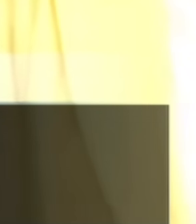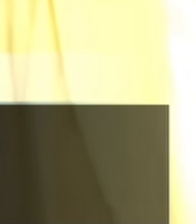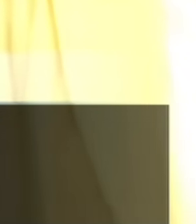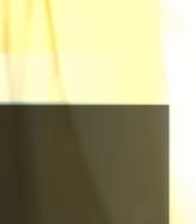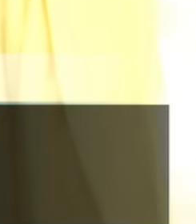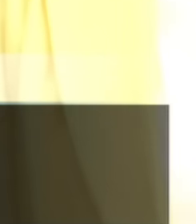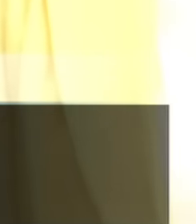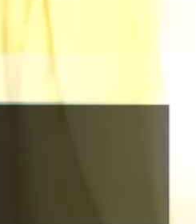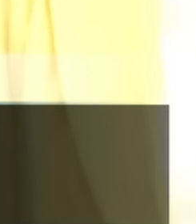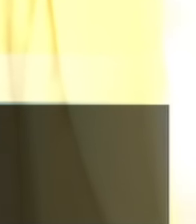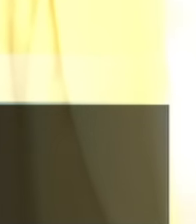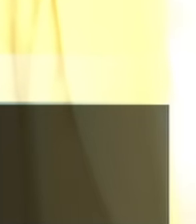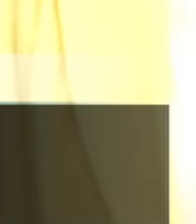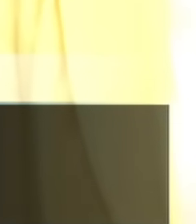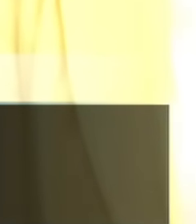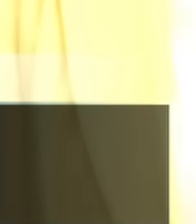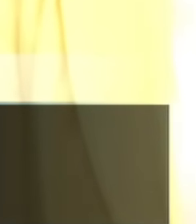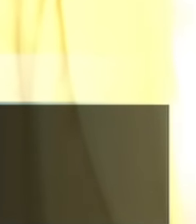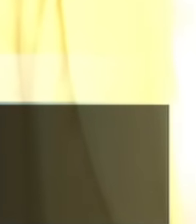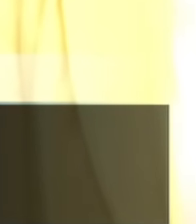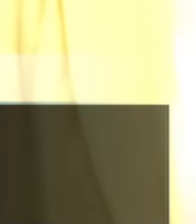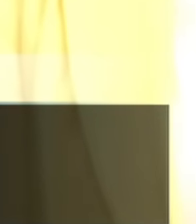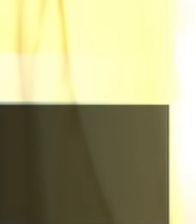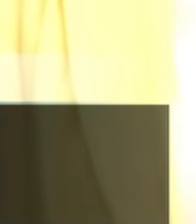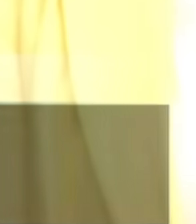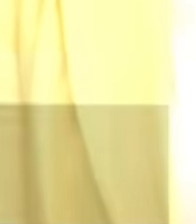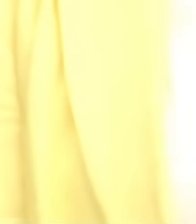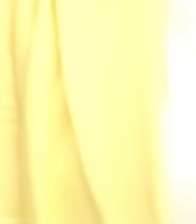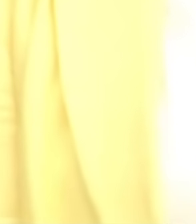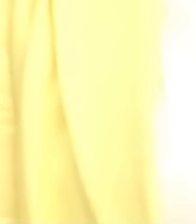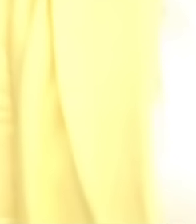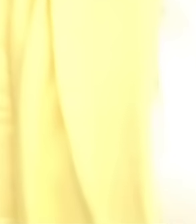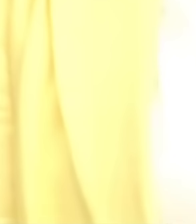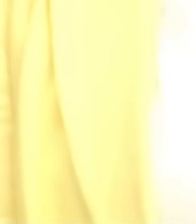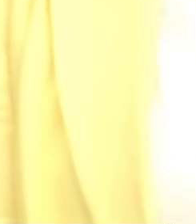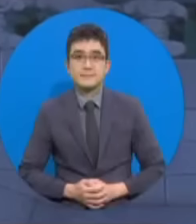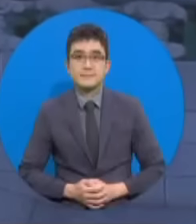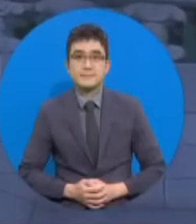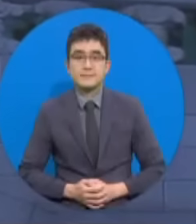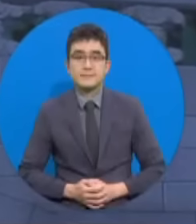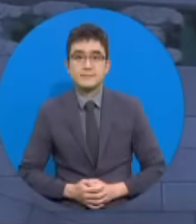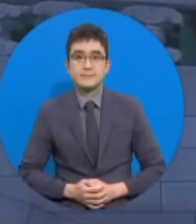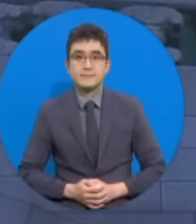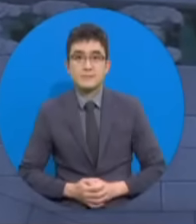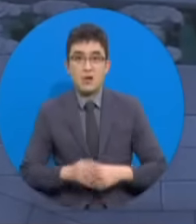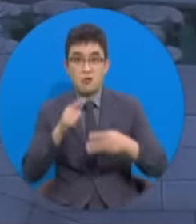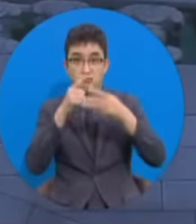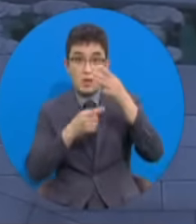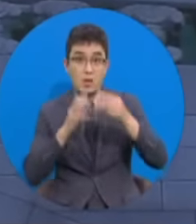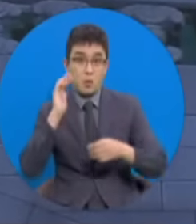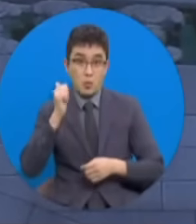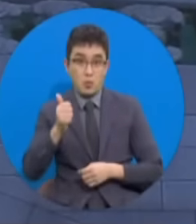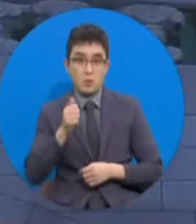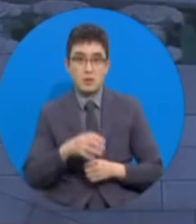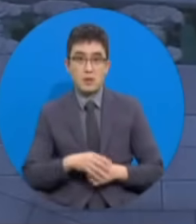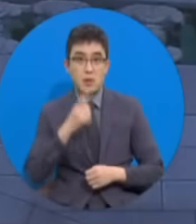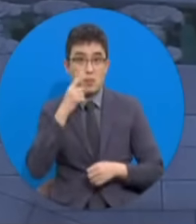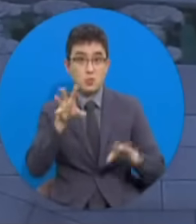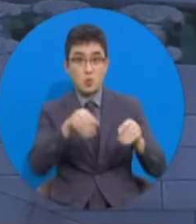없는 비정상회담이었습니다. 개탄을 금할 수가 없습니다. 윤 대통령이 기시다 총리를